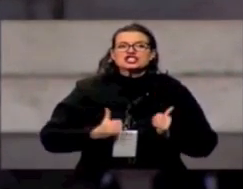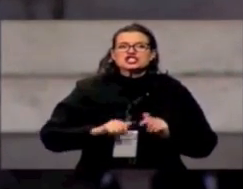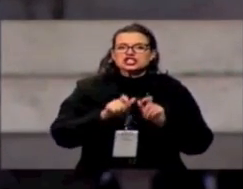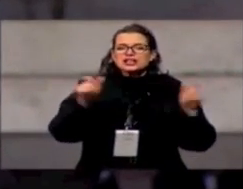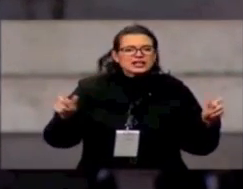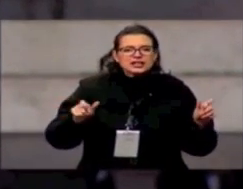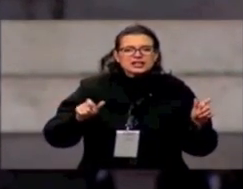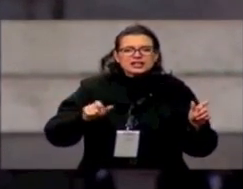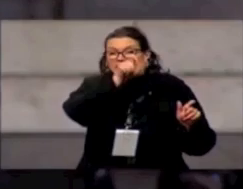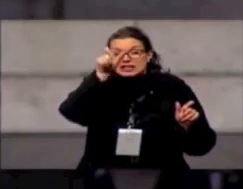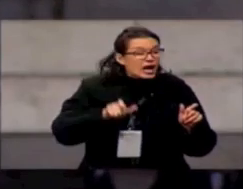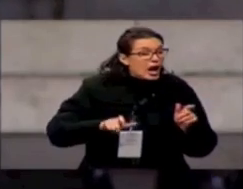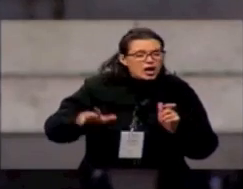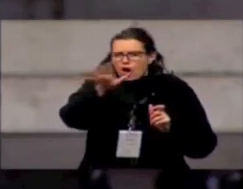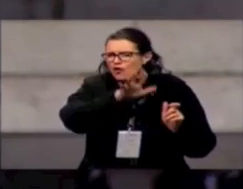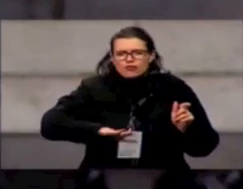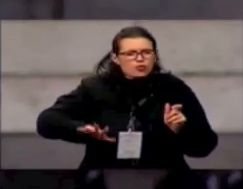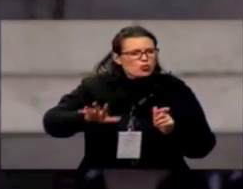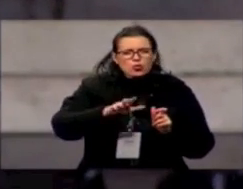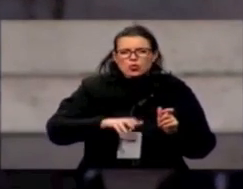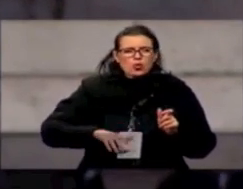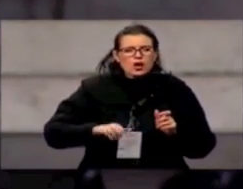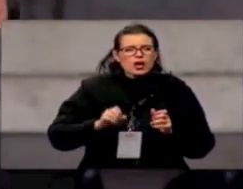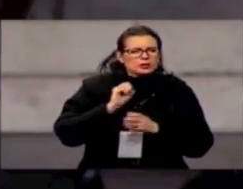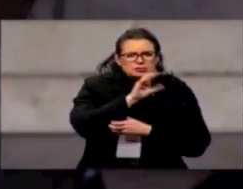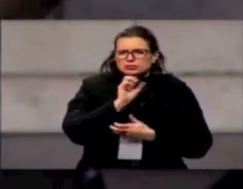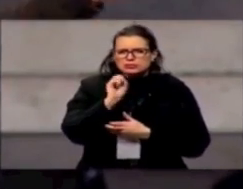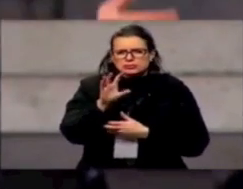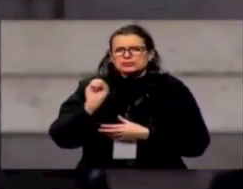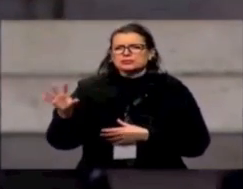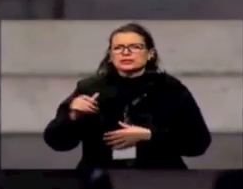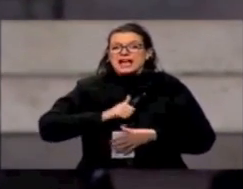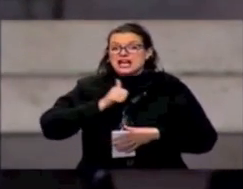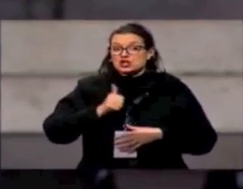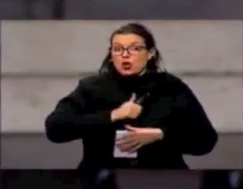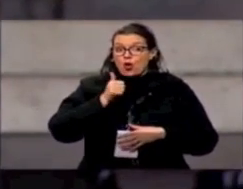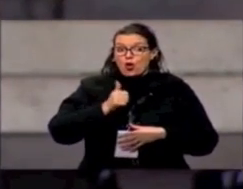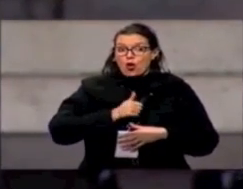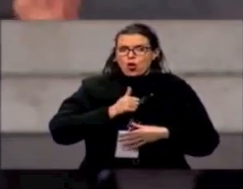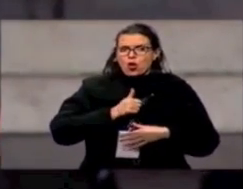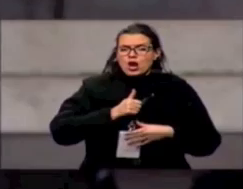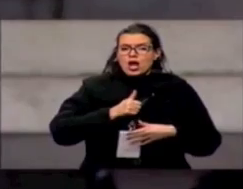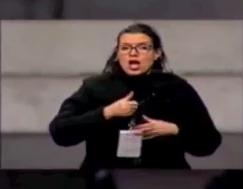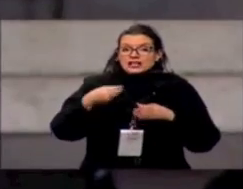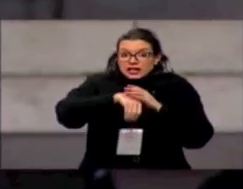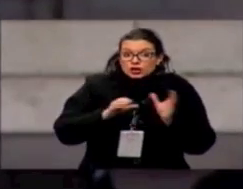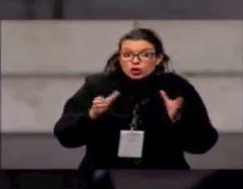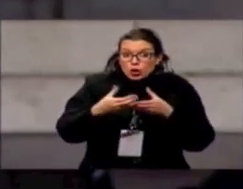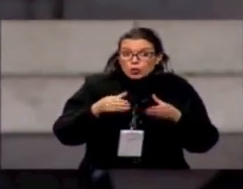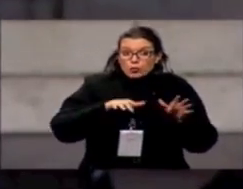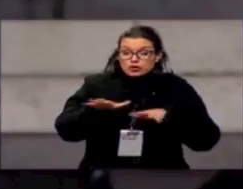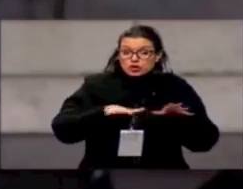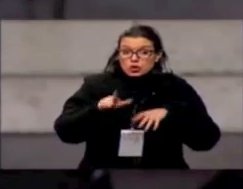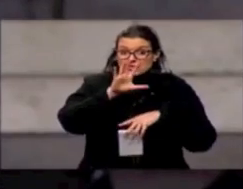stanno ridistribuendo da soli e sia di 5 Stelle soprattutto ma anche le